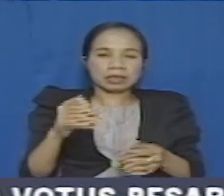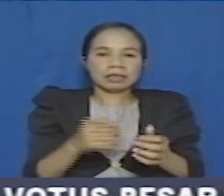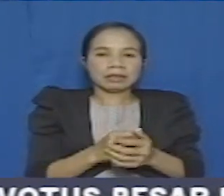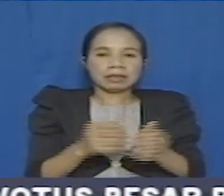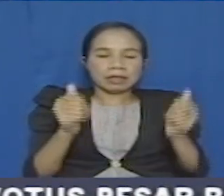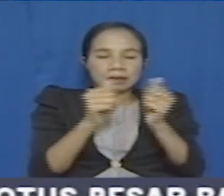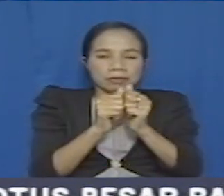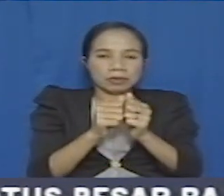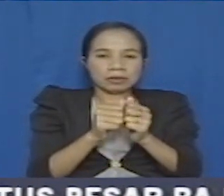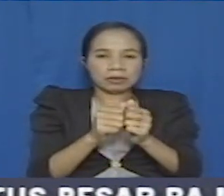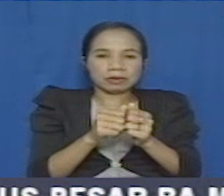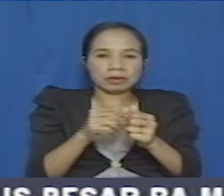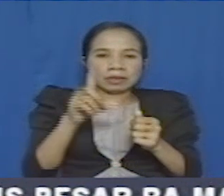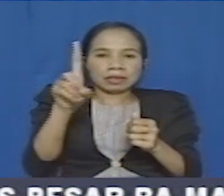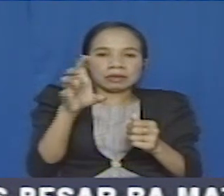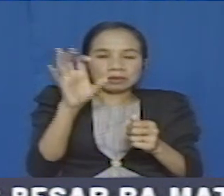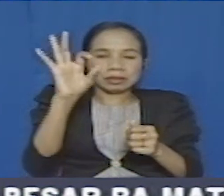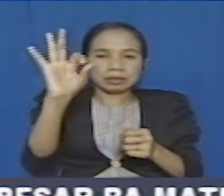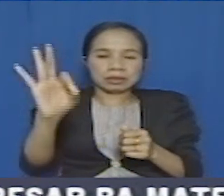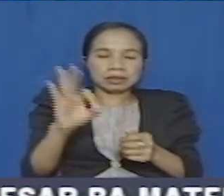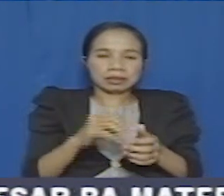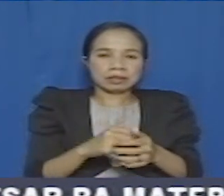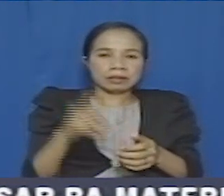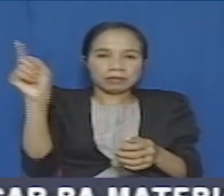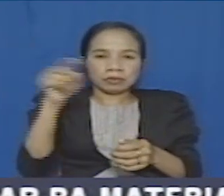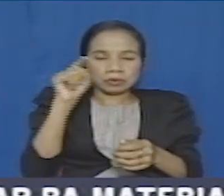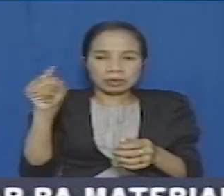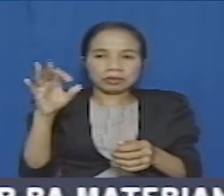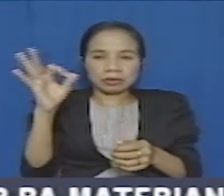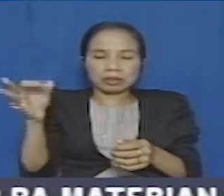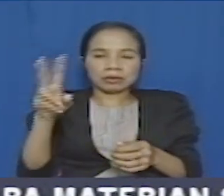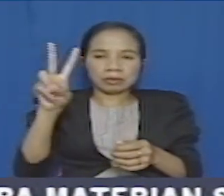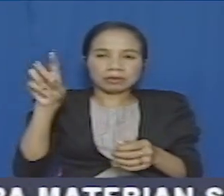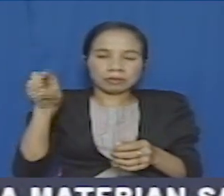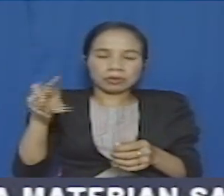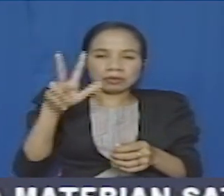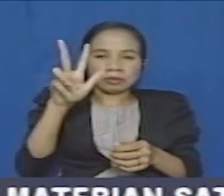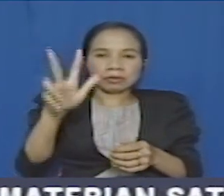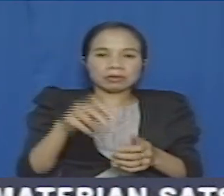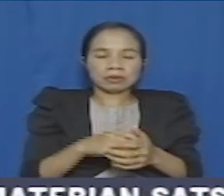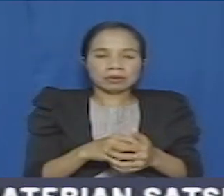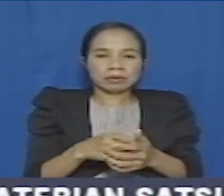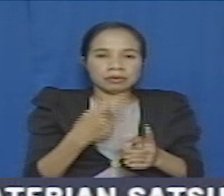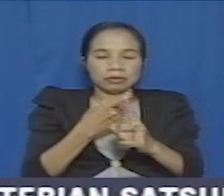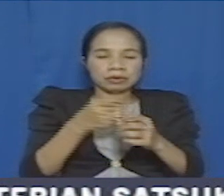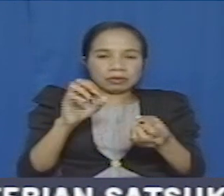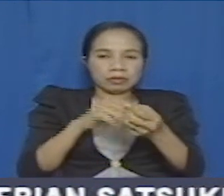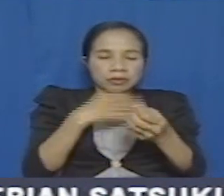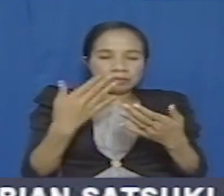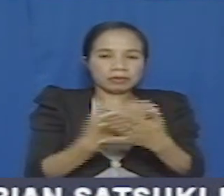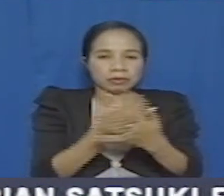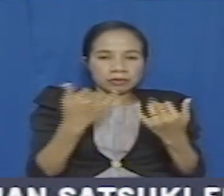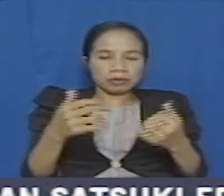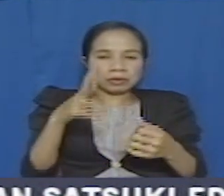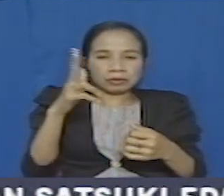sia, hamutuk naing atusida sia. Kapursentu senulo resin drua pontu tolu. Husi caso detetado fong